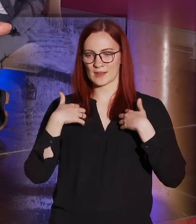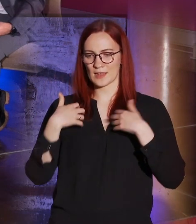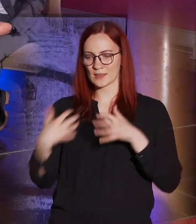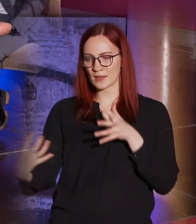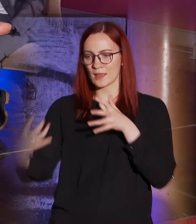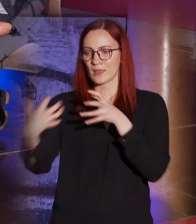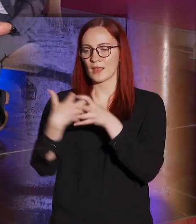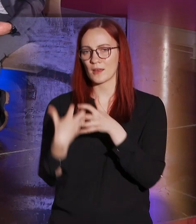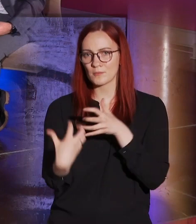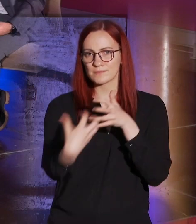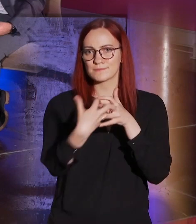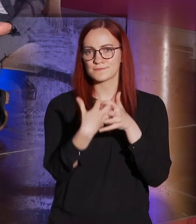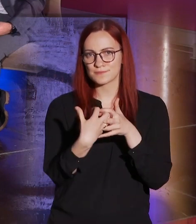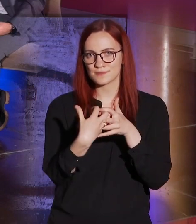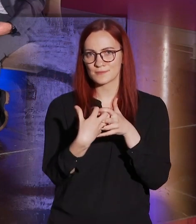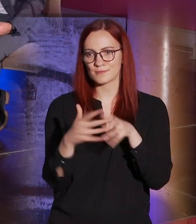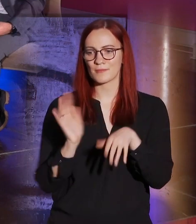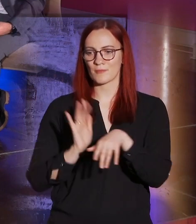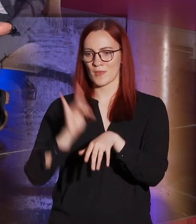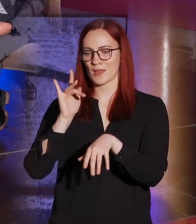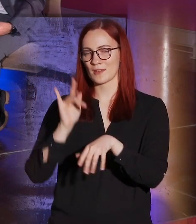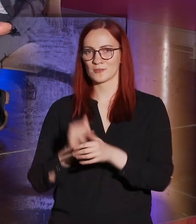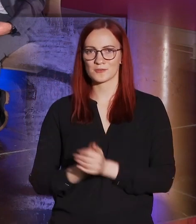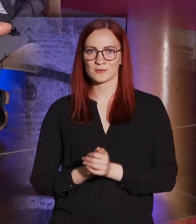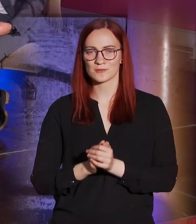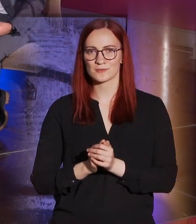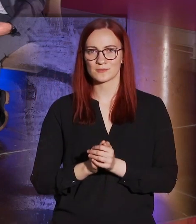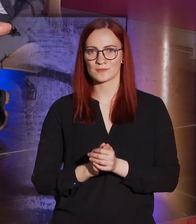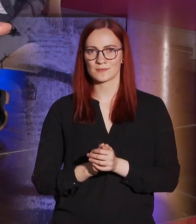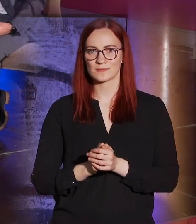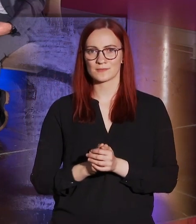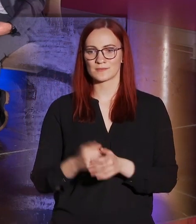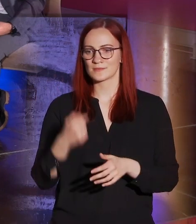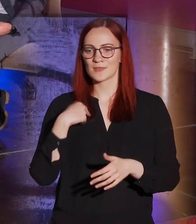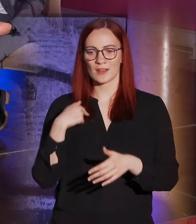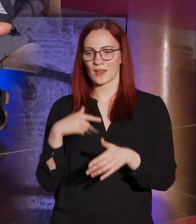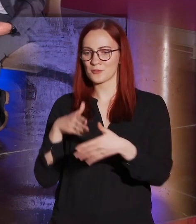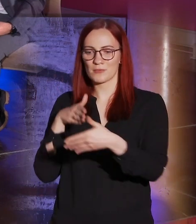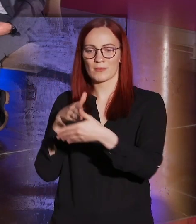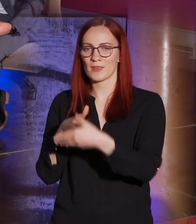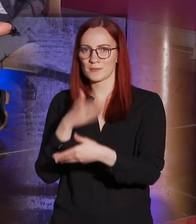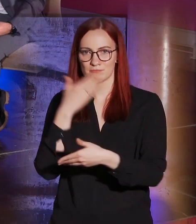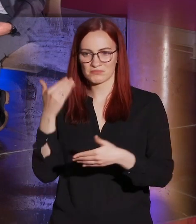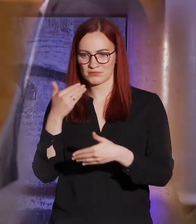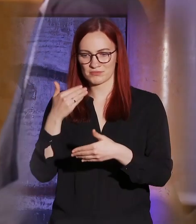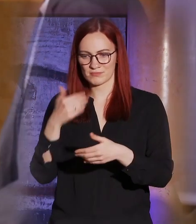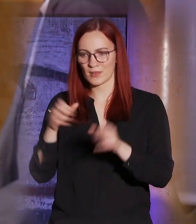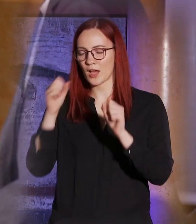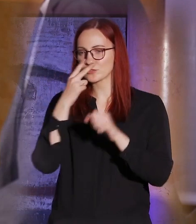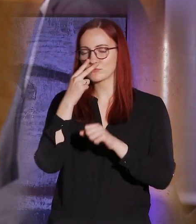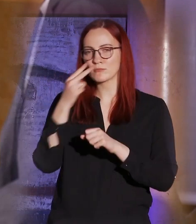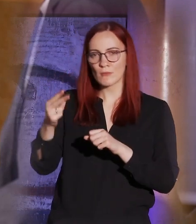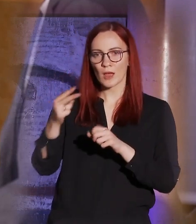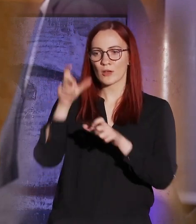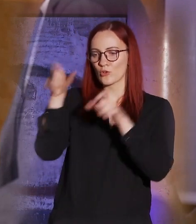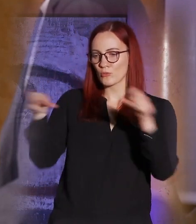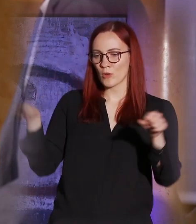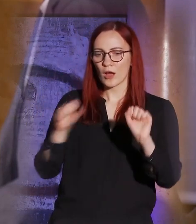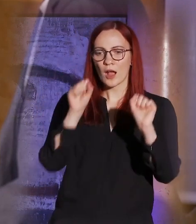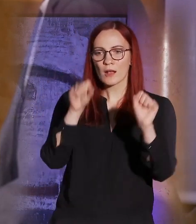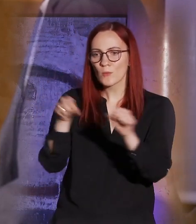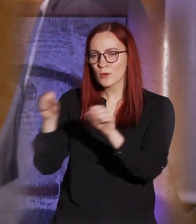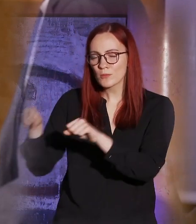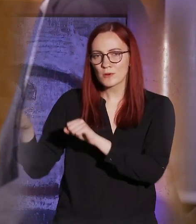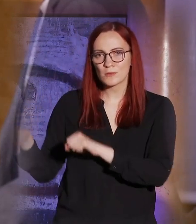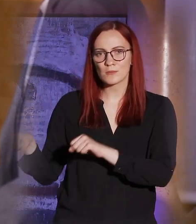per arti gal, ne? Pati neturiu tų ribų ir man nėra tų ribų. Ir kai aš žiūriu žmogaus galimybės, kurias aš matau, va